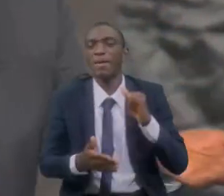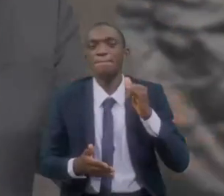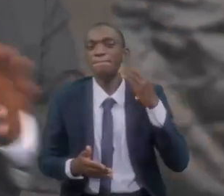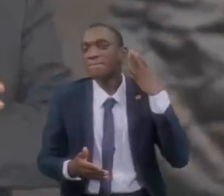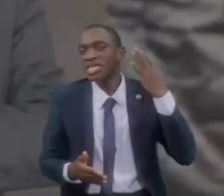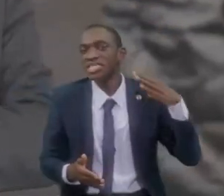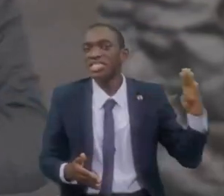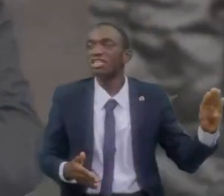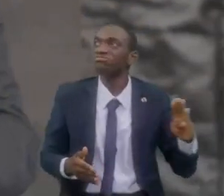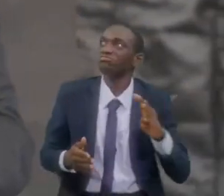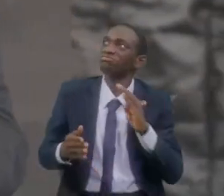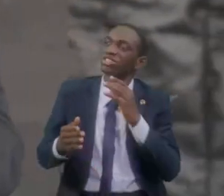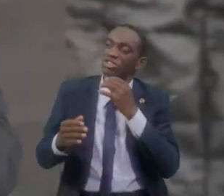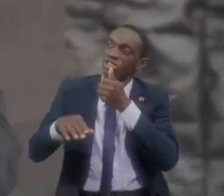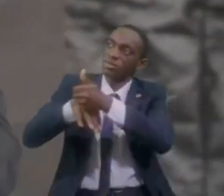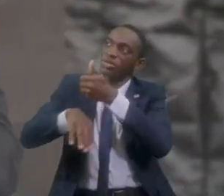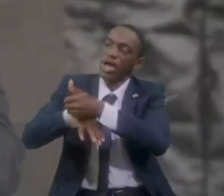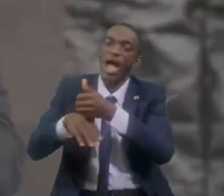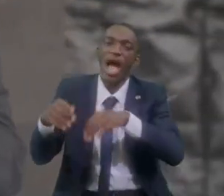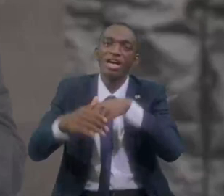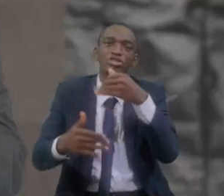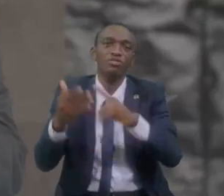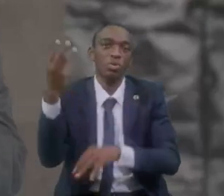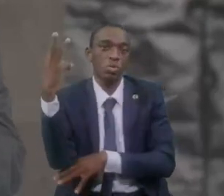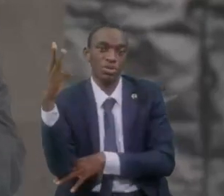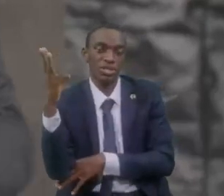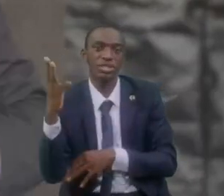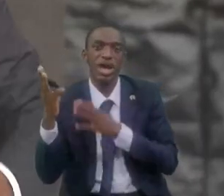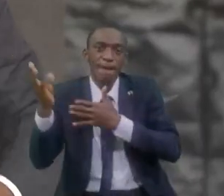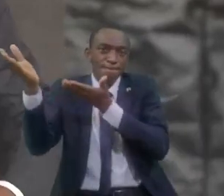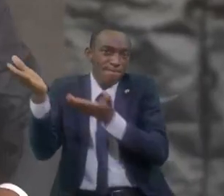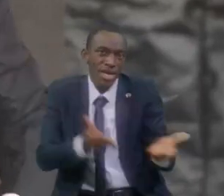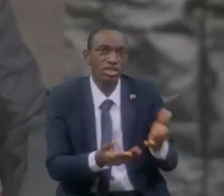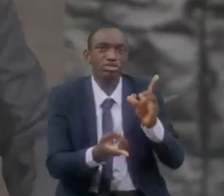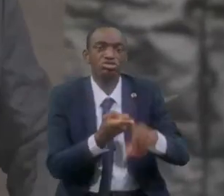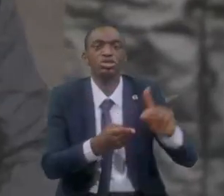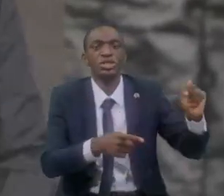désert et de l'amener dans le tabernacle de l'adoration.